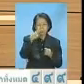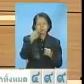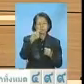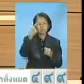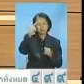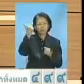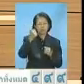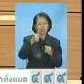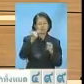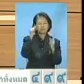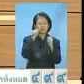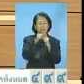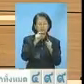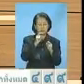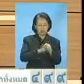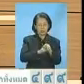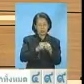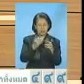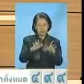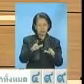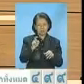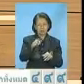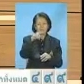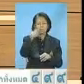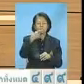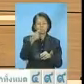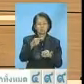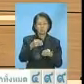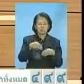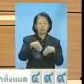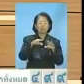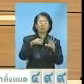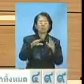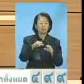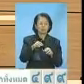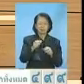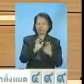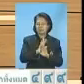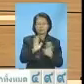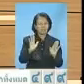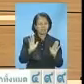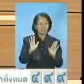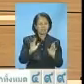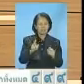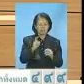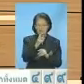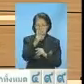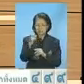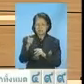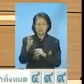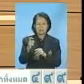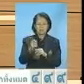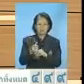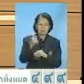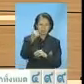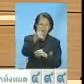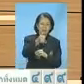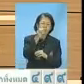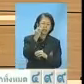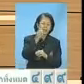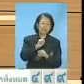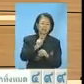พราะมันถึงเวลาจะต้องพูดปล่อยอย่างนี้ไม่ได้อีกแล้วฮะเราจะเสียหายที่เราเข้าไปได้บ้านไหนสบ